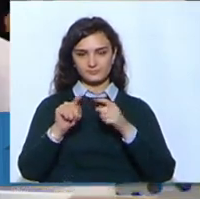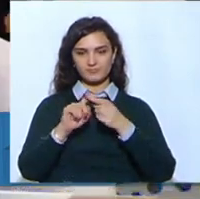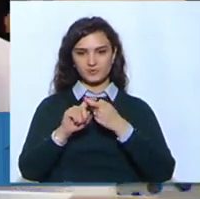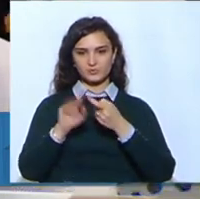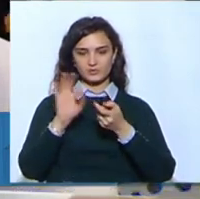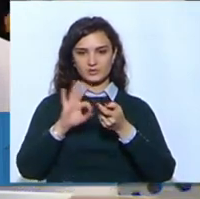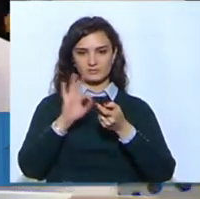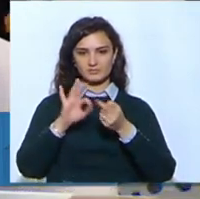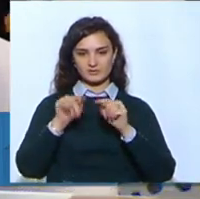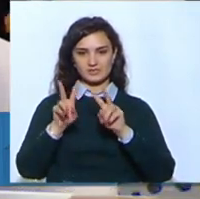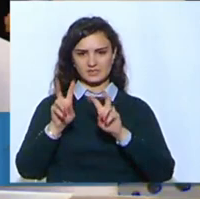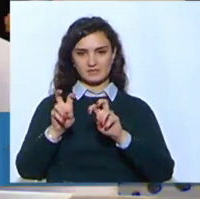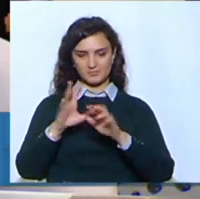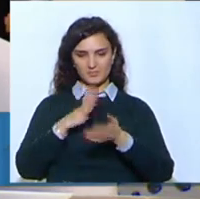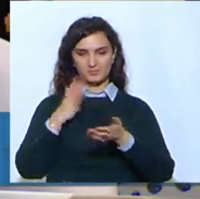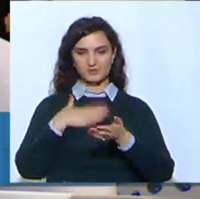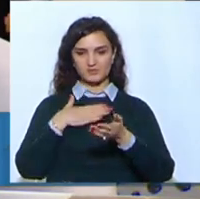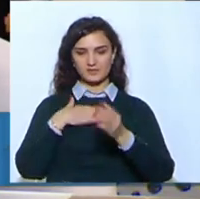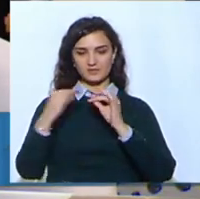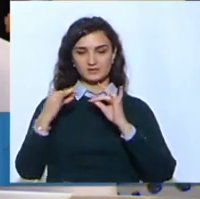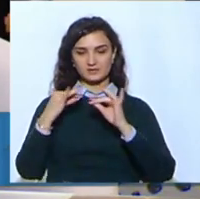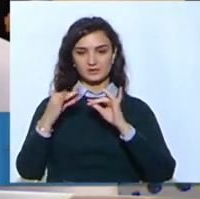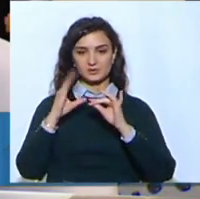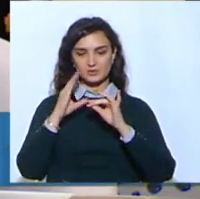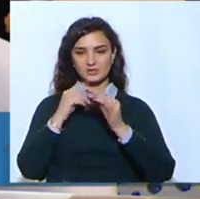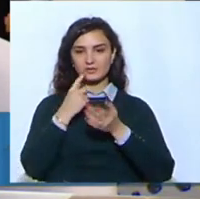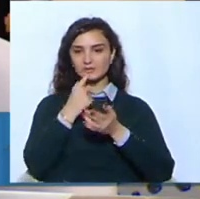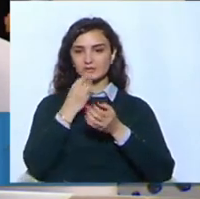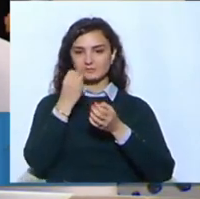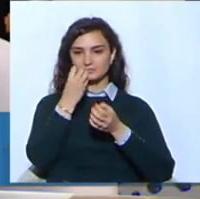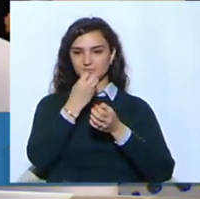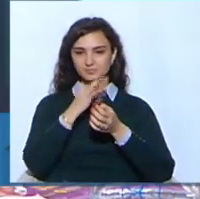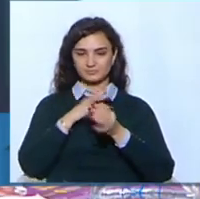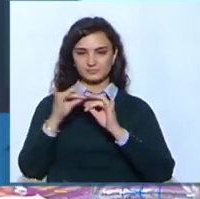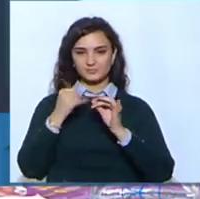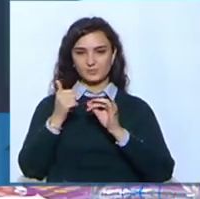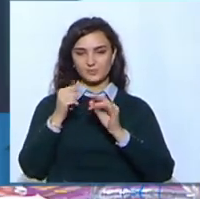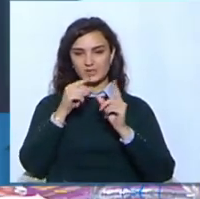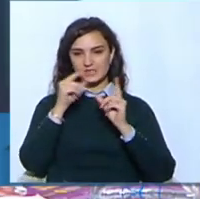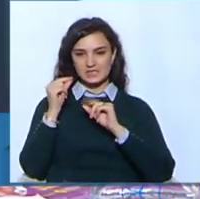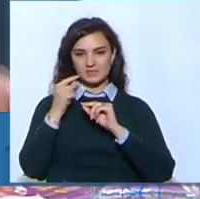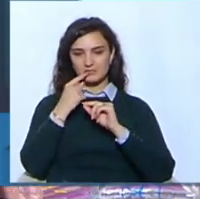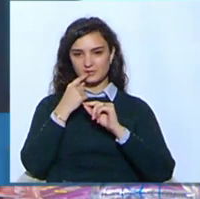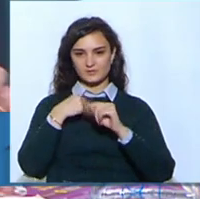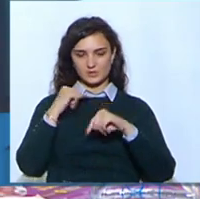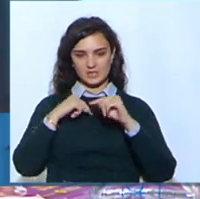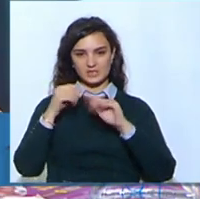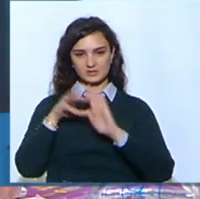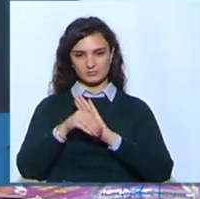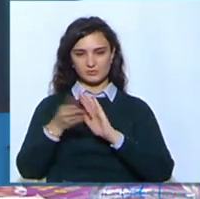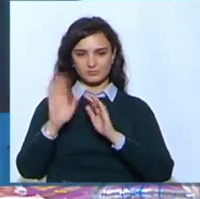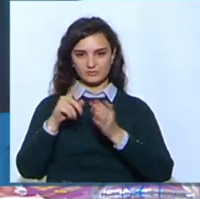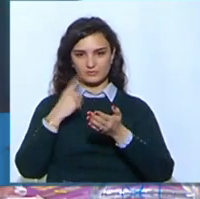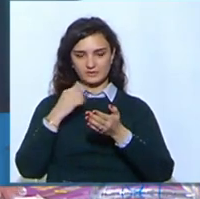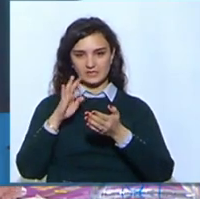ვირუსების დაძინების თემა ასევე ყოფილა ჩვენი განხილვისაგანი, როდესაც ჰერპეს ვირუსებს საუბრობდით, ანუ როგორ იძინებენ ეს ვირუსები ჩვენს ორგანიზმში. მოდით